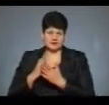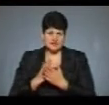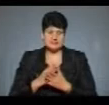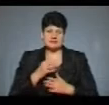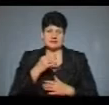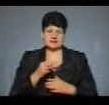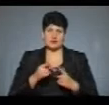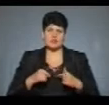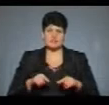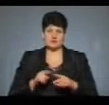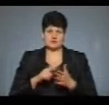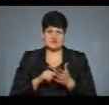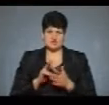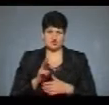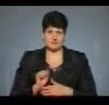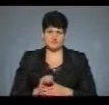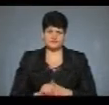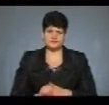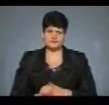Тарас Ковальчук.